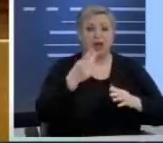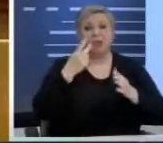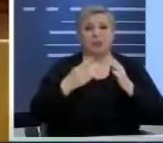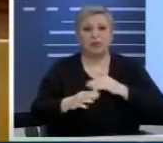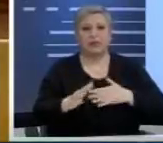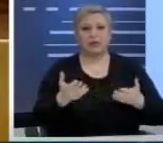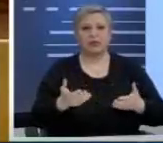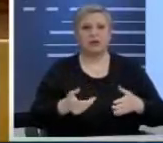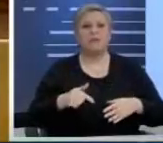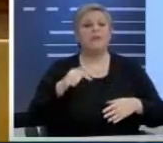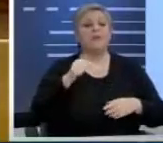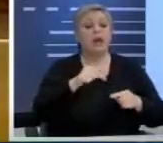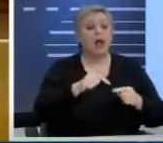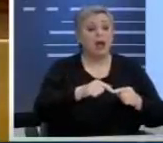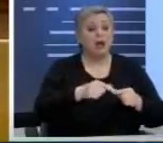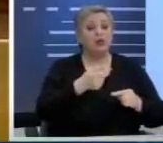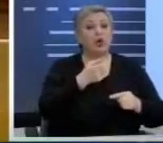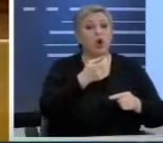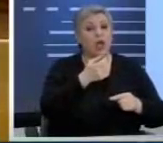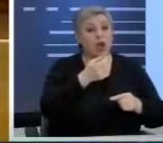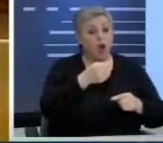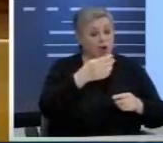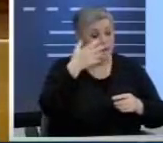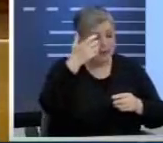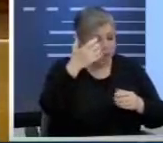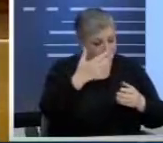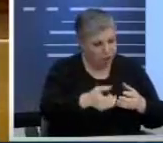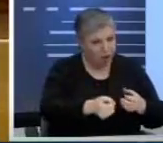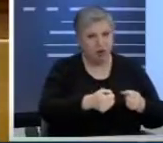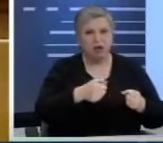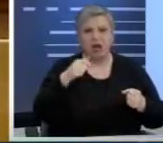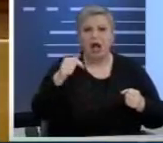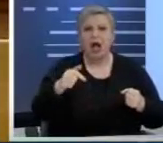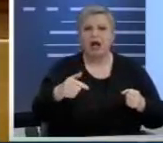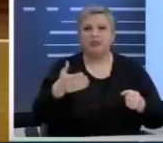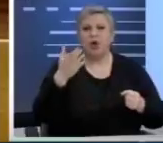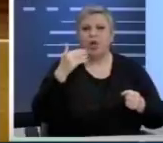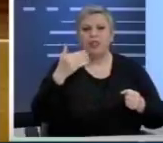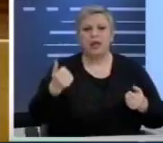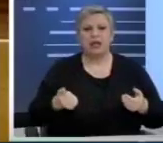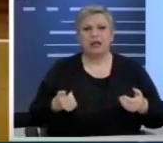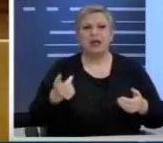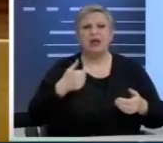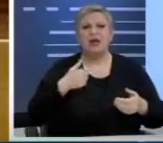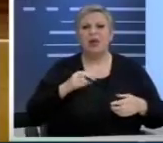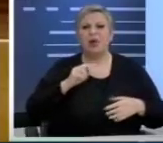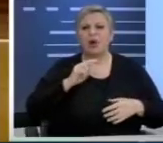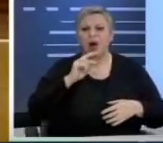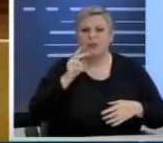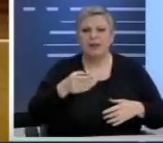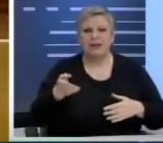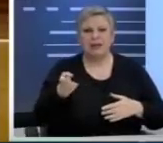οικονομική θεωρία, το άλλο δεν στέκει και γι' αυτό δεν έχω απαντήσει ούτε στο Ρέγκλιν, ούτε στο Στουρνάρα, ούτε